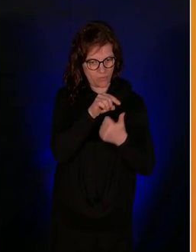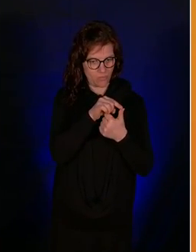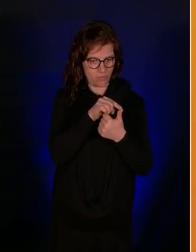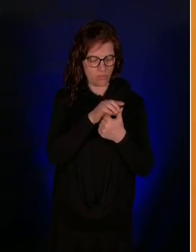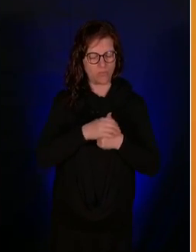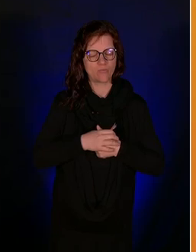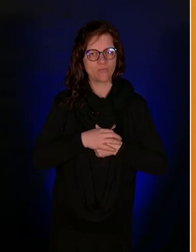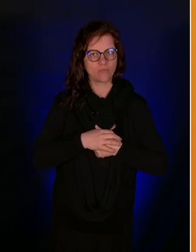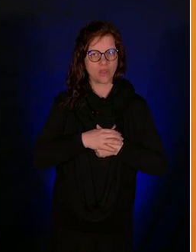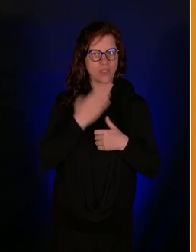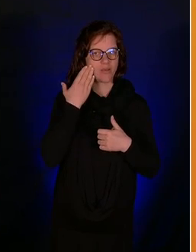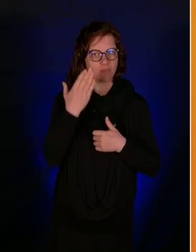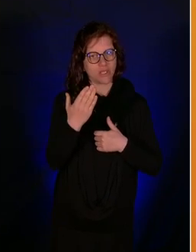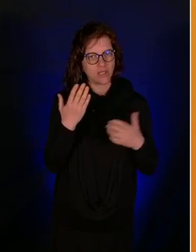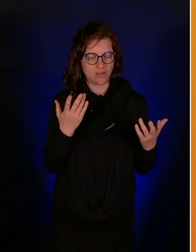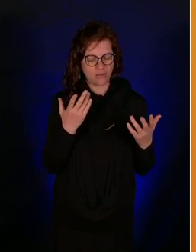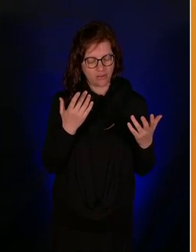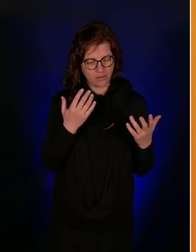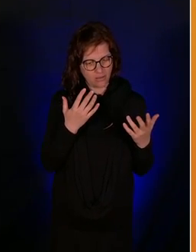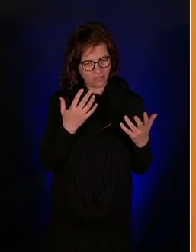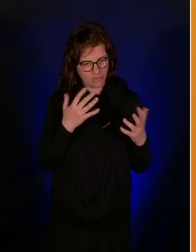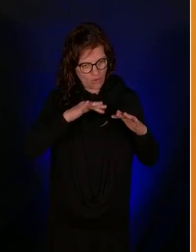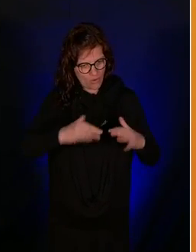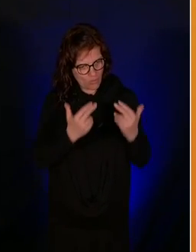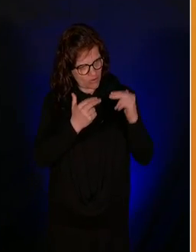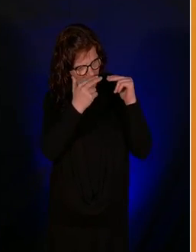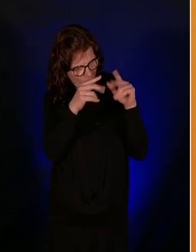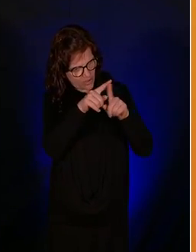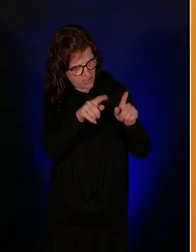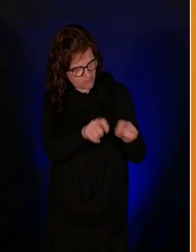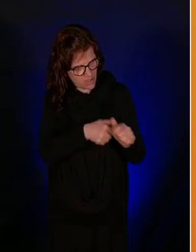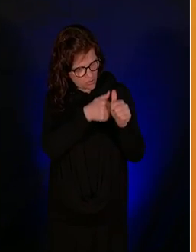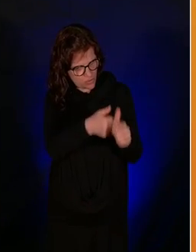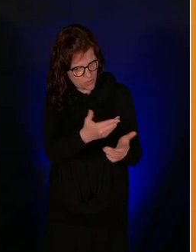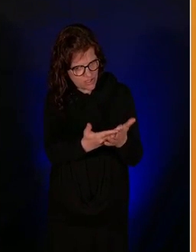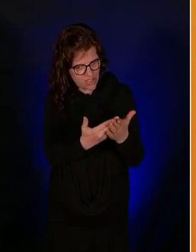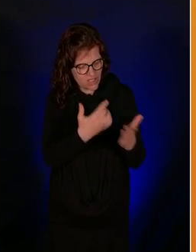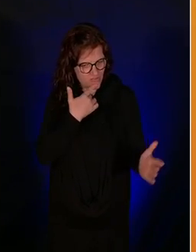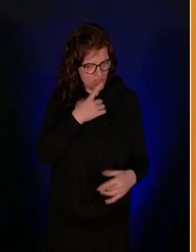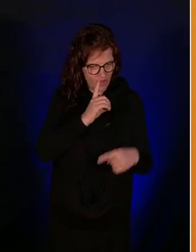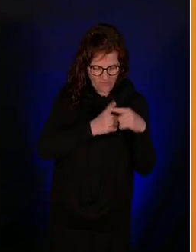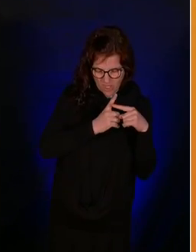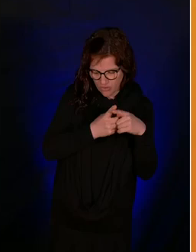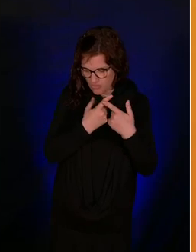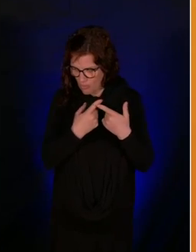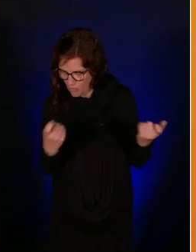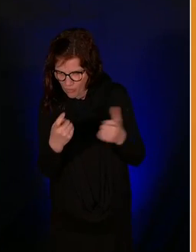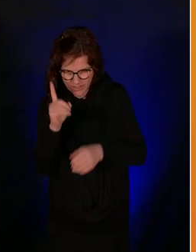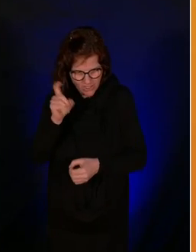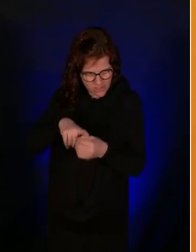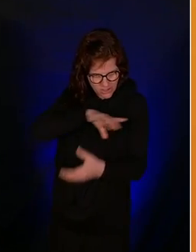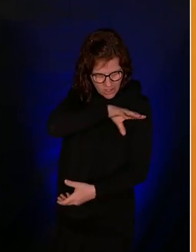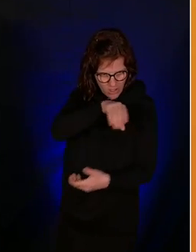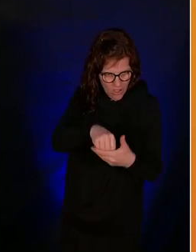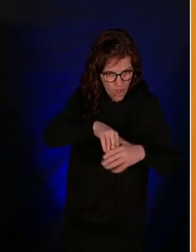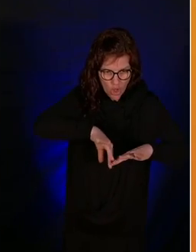coup, c'est celle du coup d'être à la hauteur sur ce sujet-là. Comment le travail coordonné entre UD et FED, mais aussi avec nos unions locales et les syndicats qui y sont impliqués, il